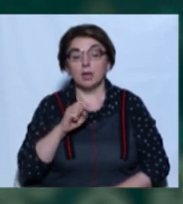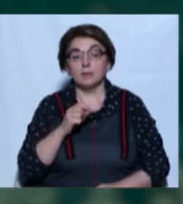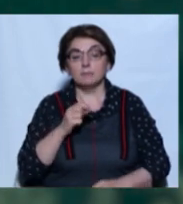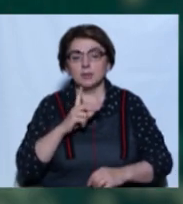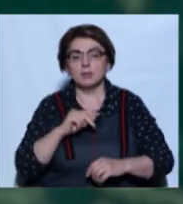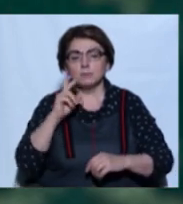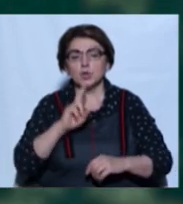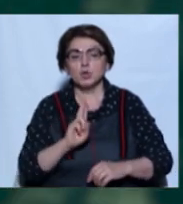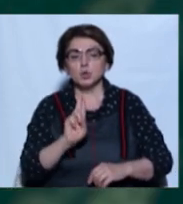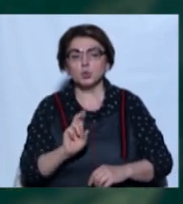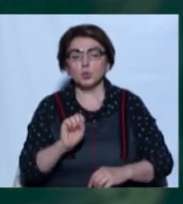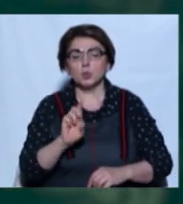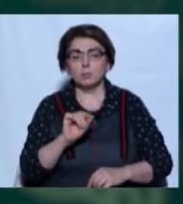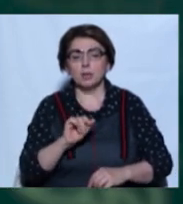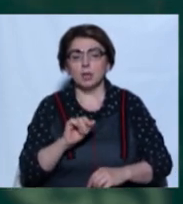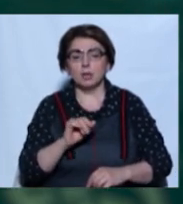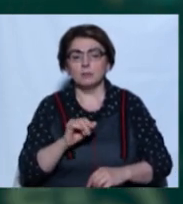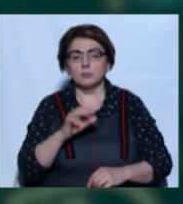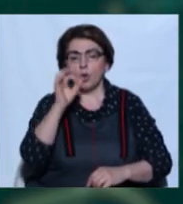წურბელა, ტახი,